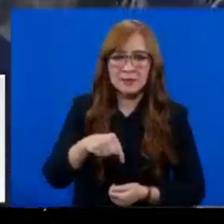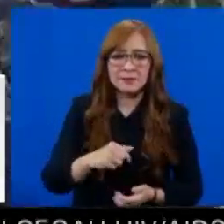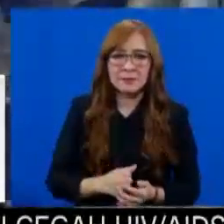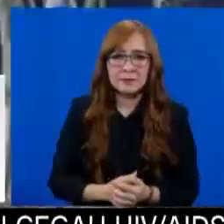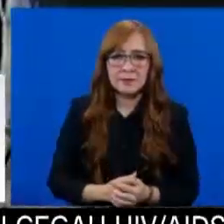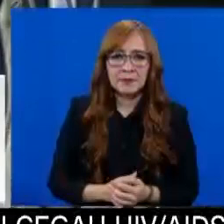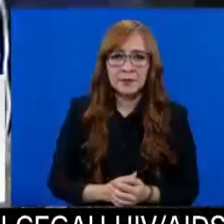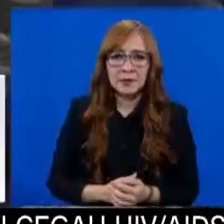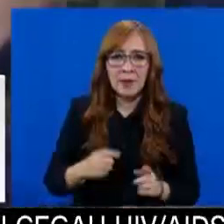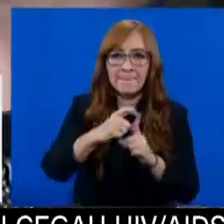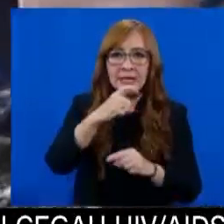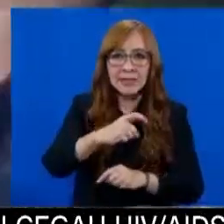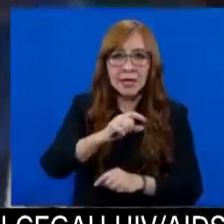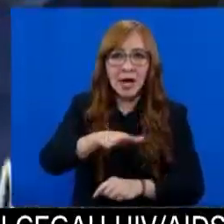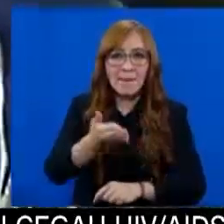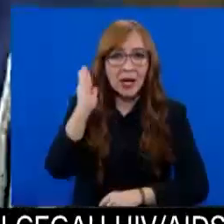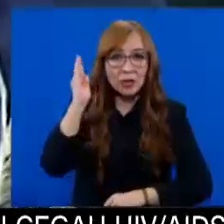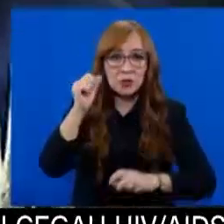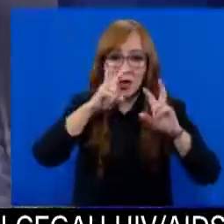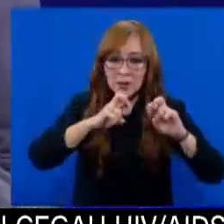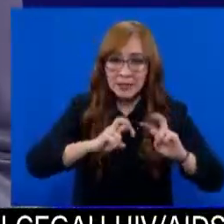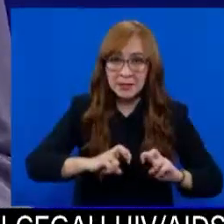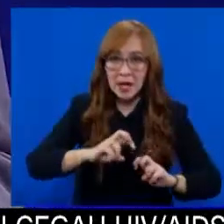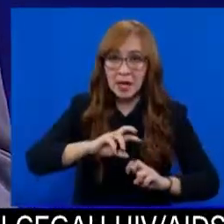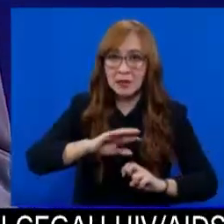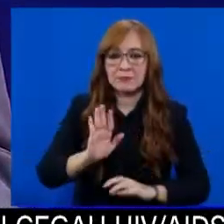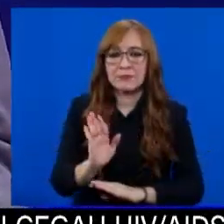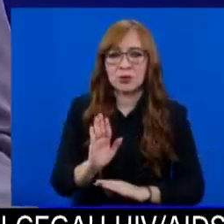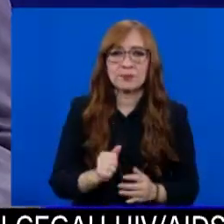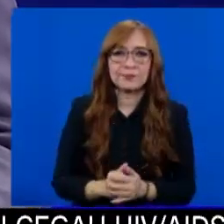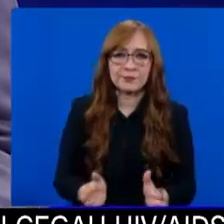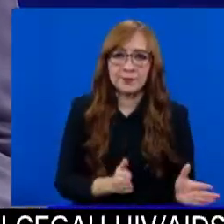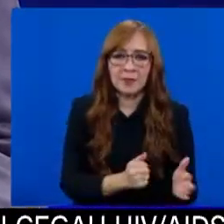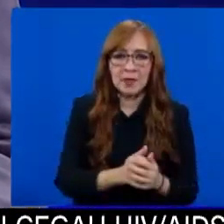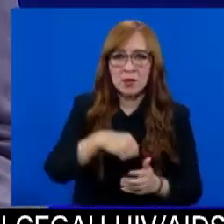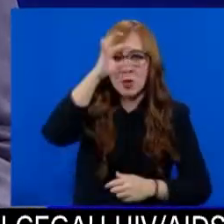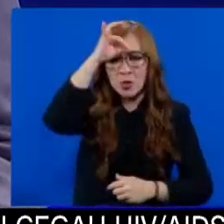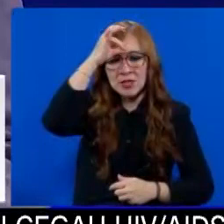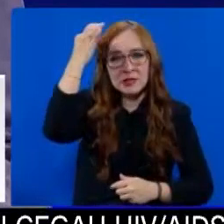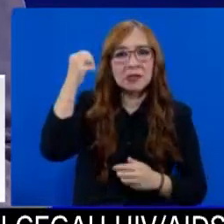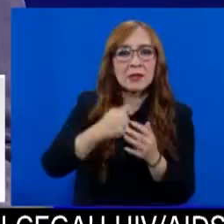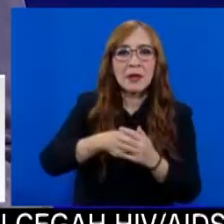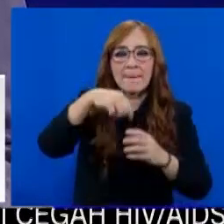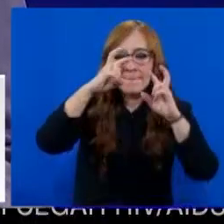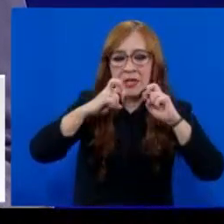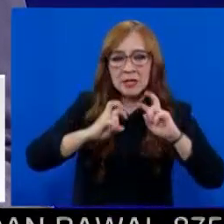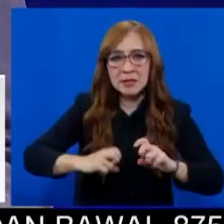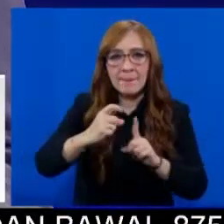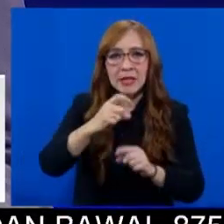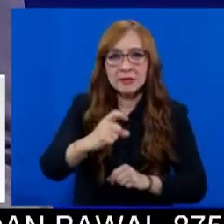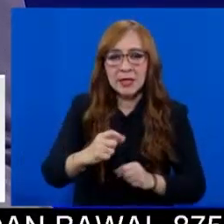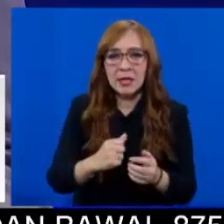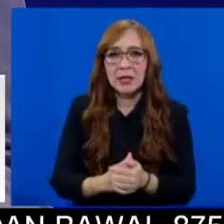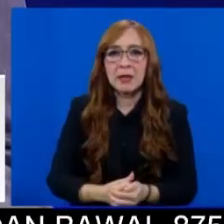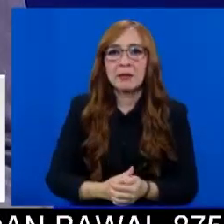pemeriksaan dalam atau belum? Masih belum. Ya. Bareskrim Polri hari ini kembali memeriksa Putri Chandrawati, istri mantan